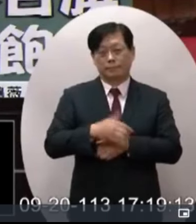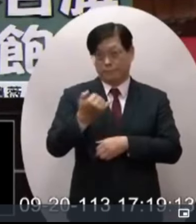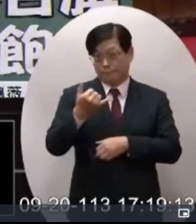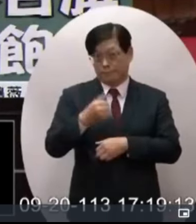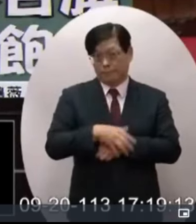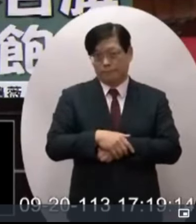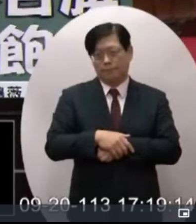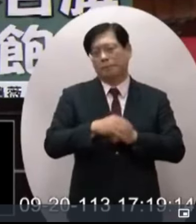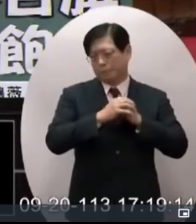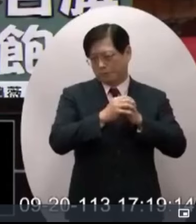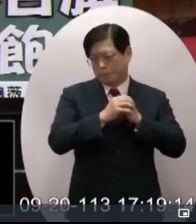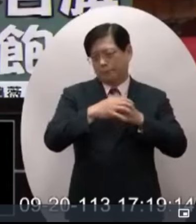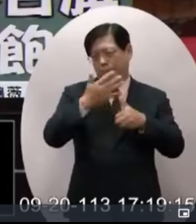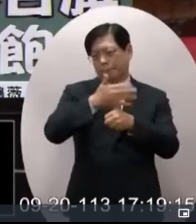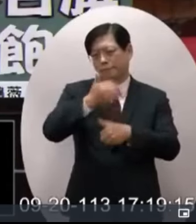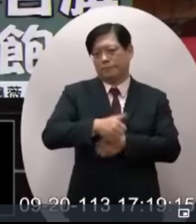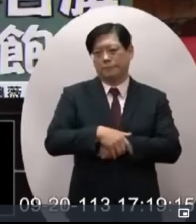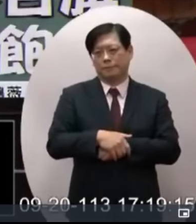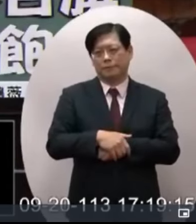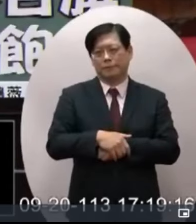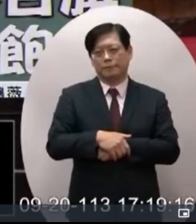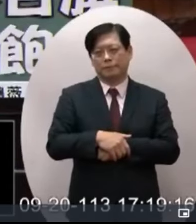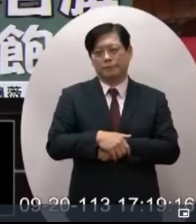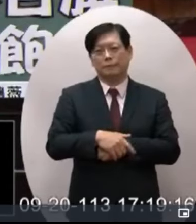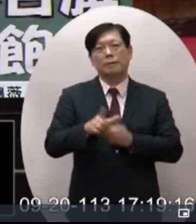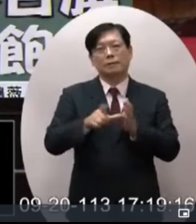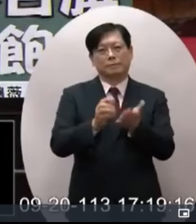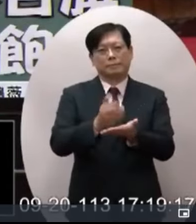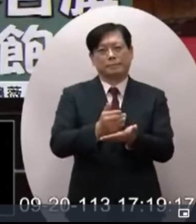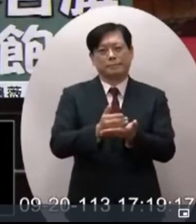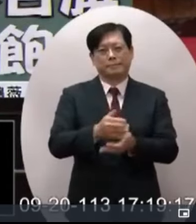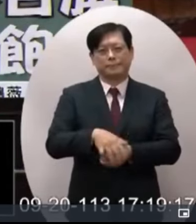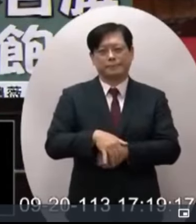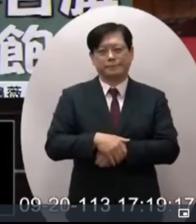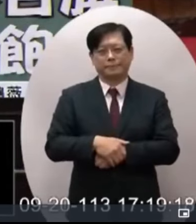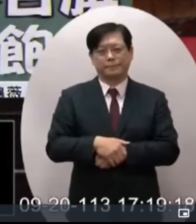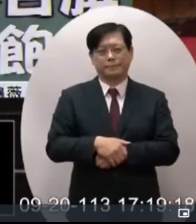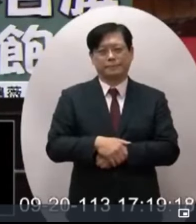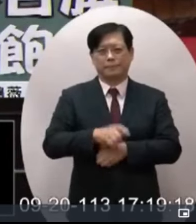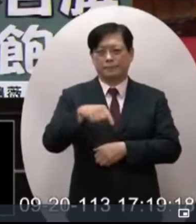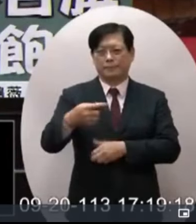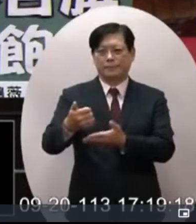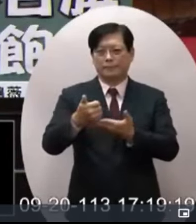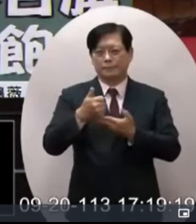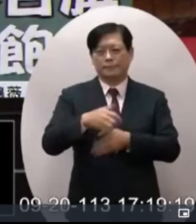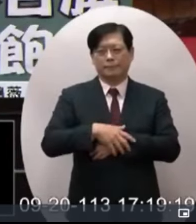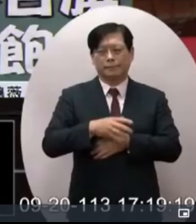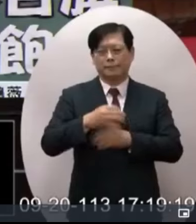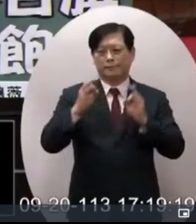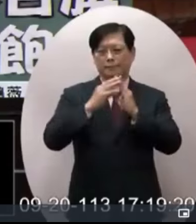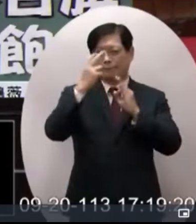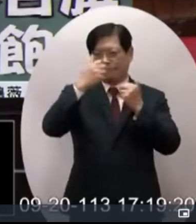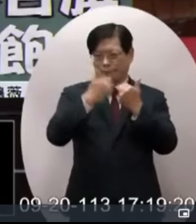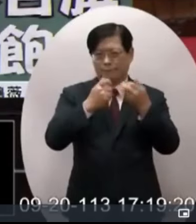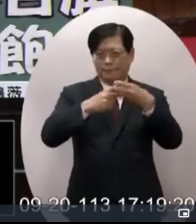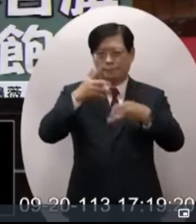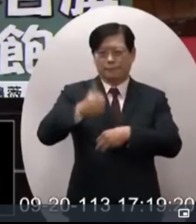好？拜托总裁，好，那个时间暂停一下哈，再请一下我们的金管会主